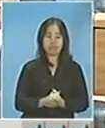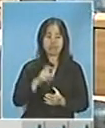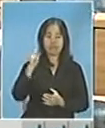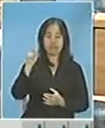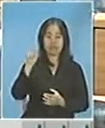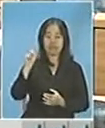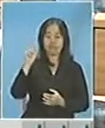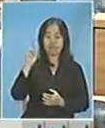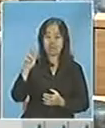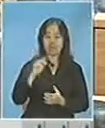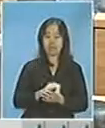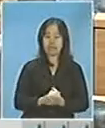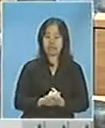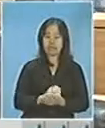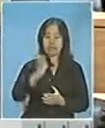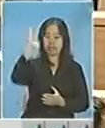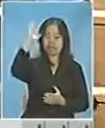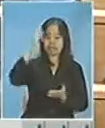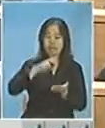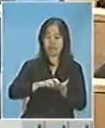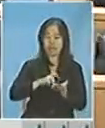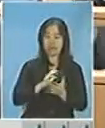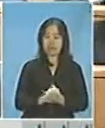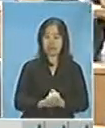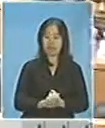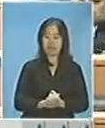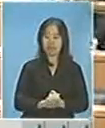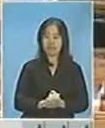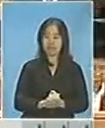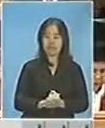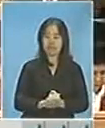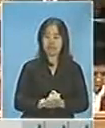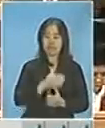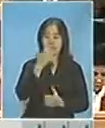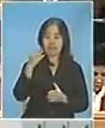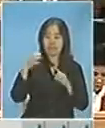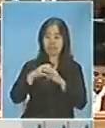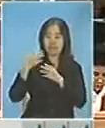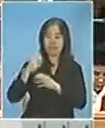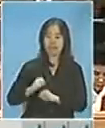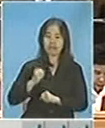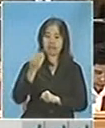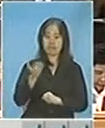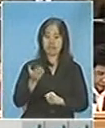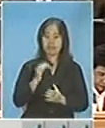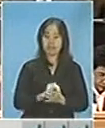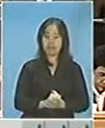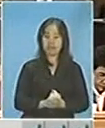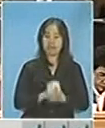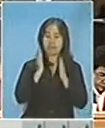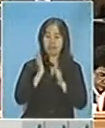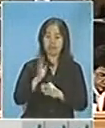นขอผู้รับรองด้วยครับ มีผู้รับรองถูกต้องเชิญพรรคประชาธิปัตย์ครับจำนวน8ท่